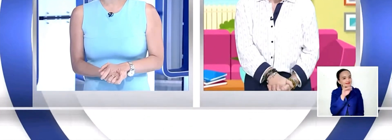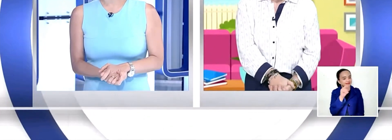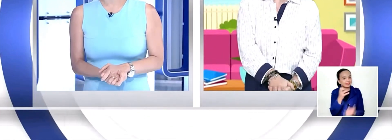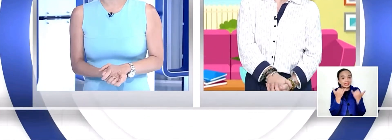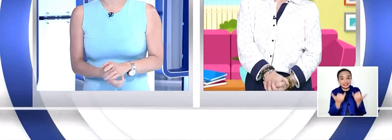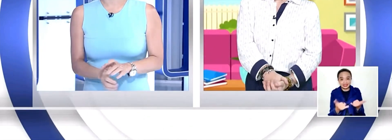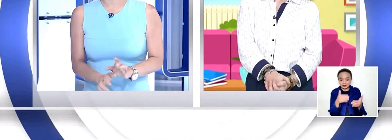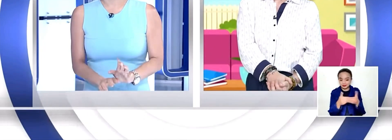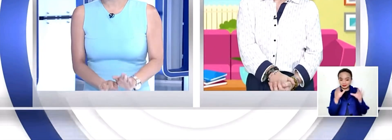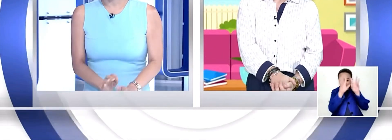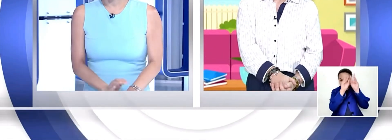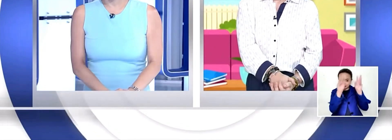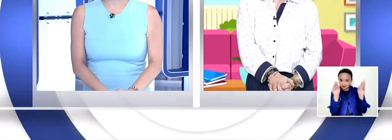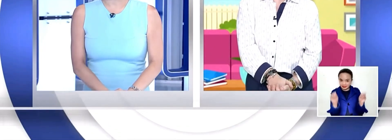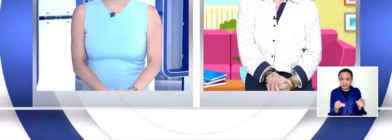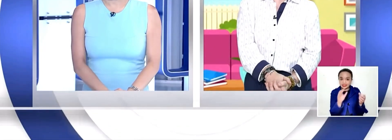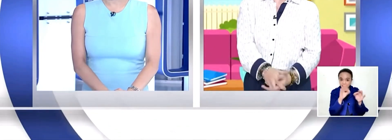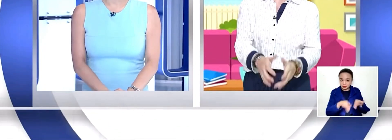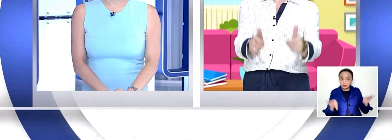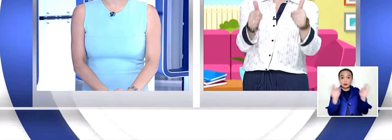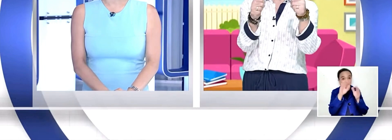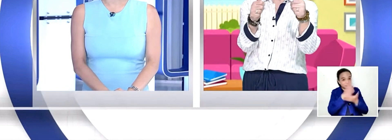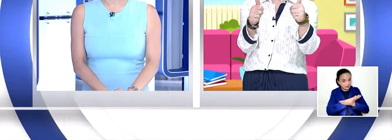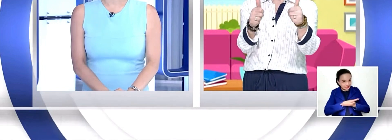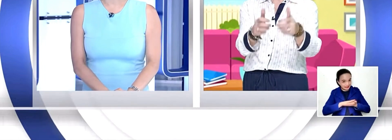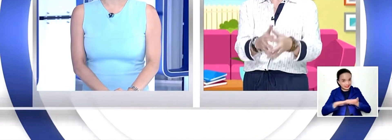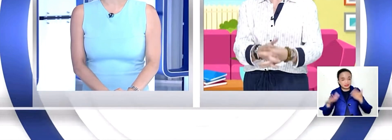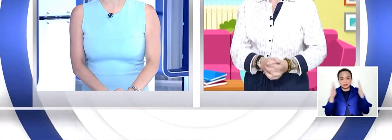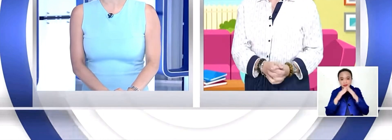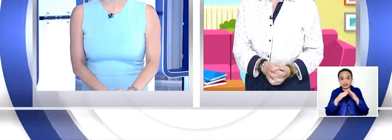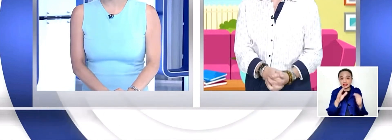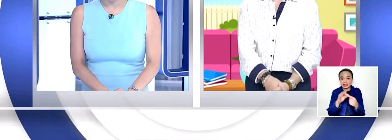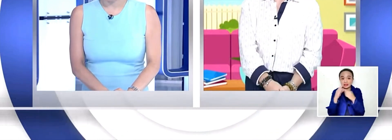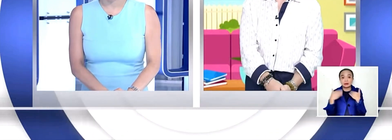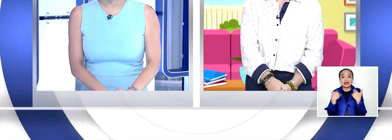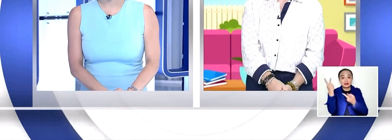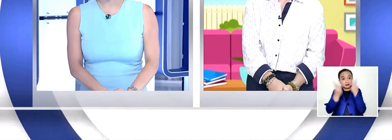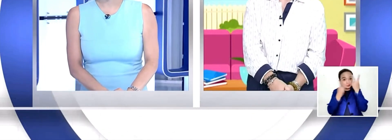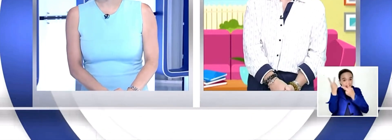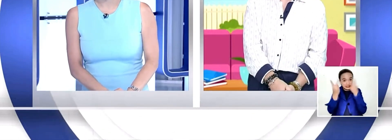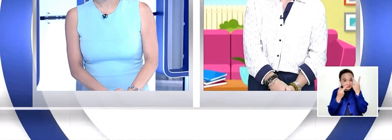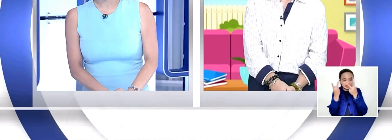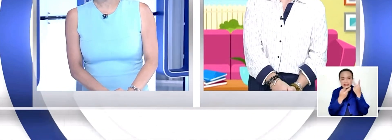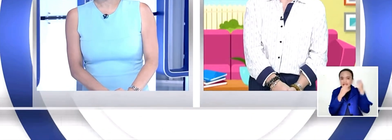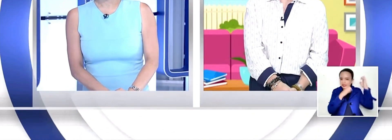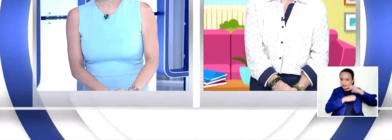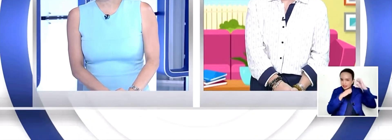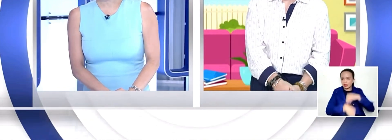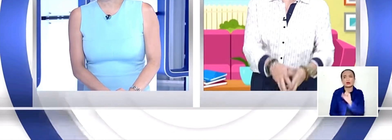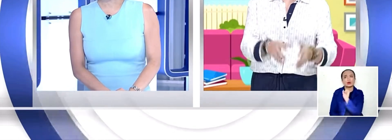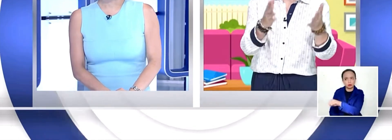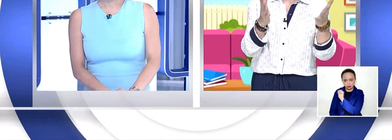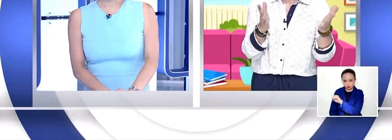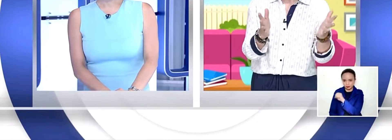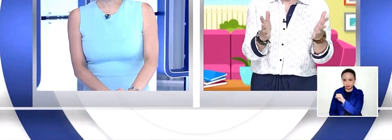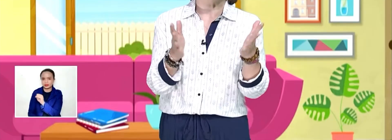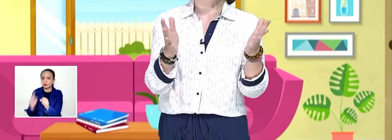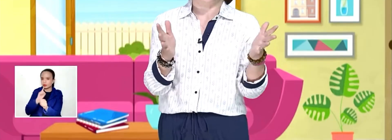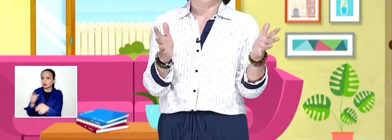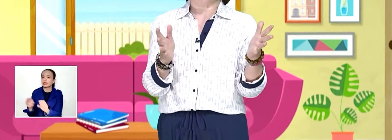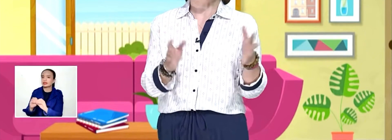Pasko, mahalagang malinis syempre ang bahay, lalo't may mga bisitang inaasahan. Oo naman Ate B,